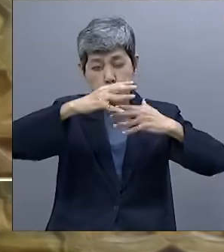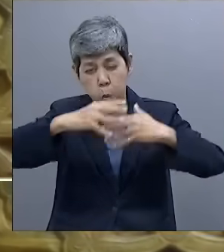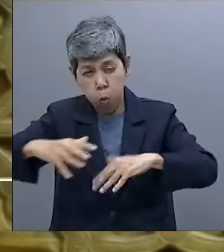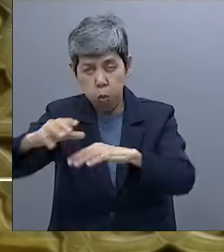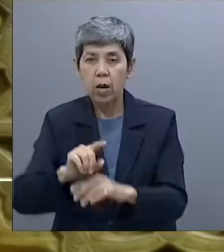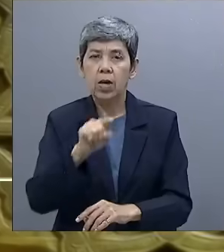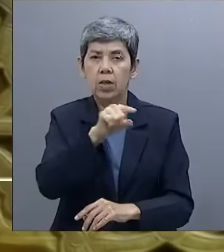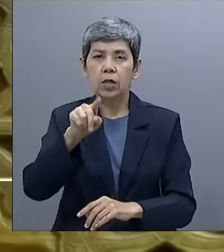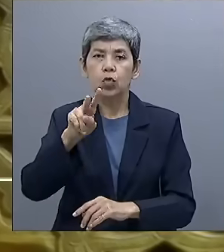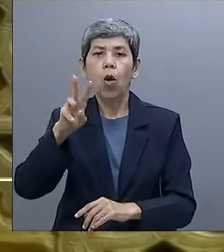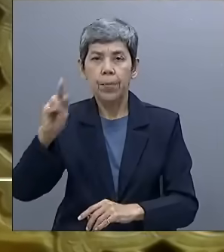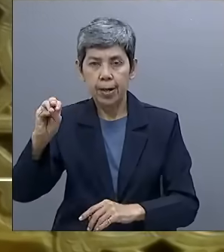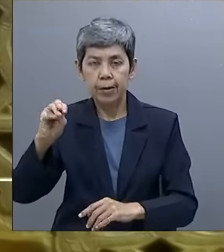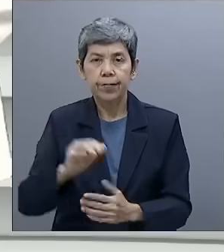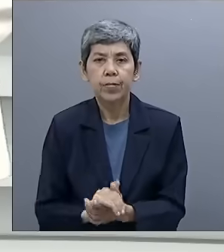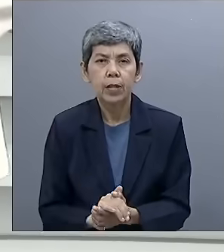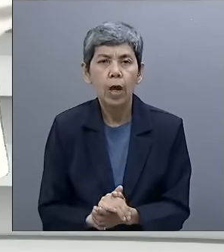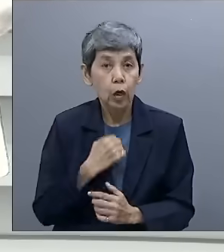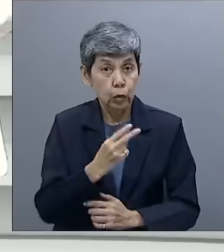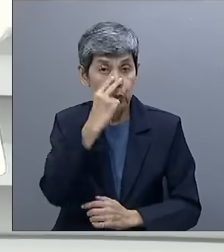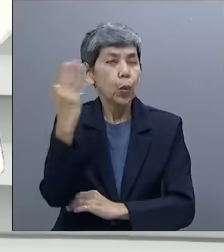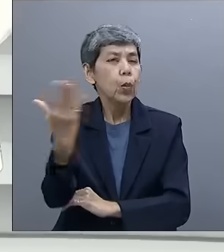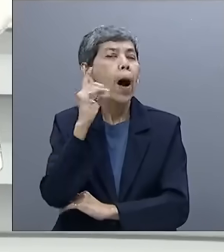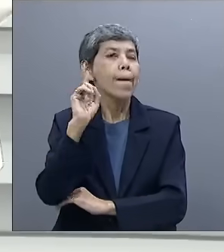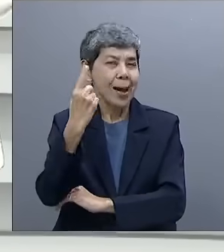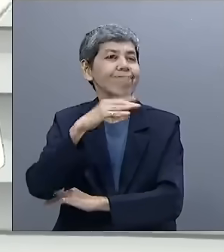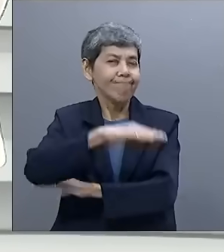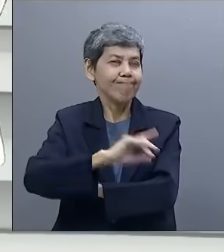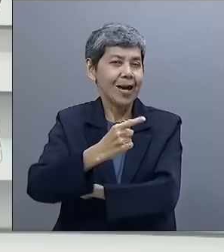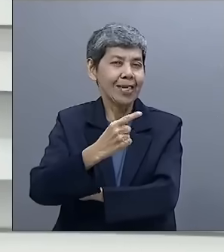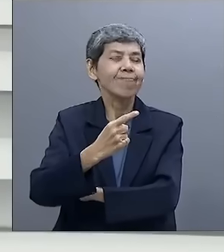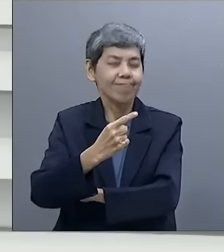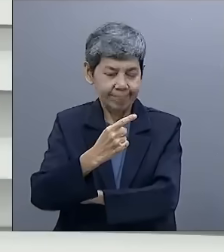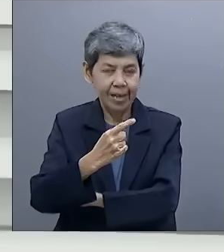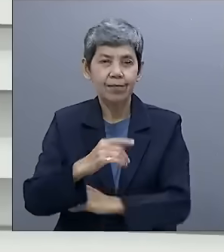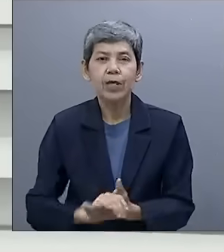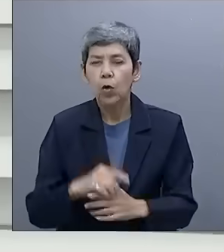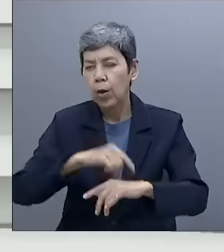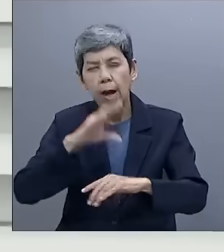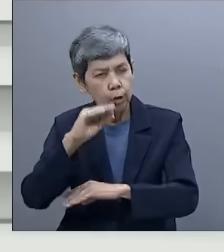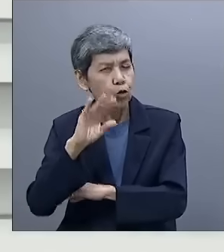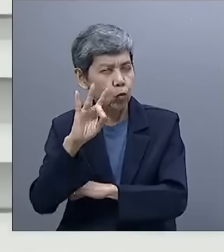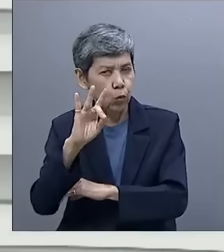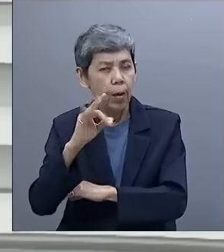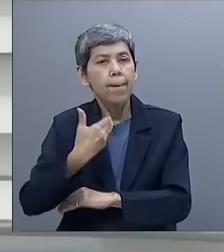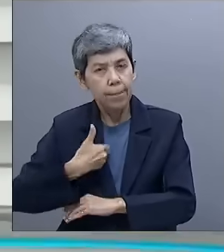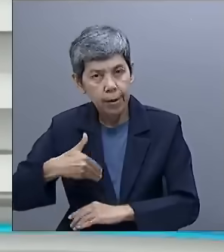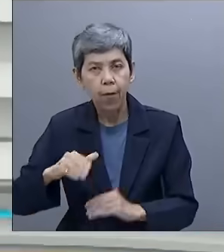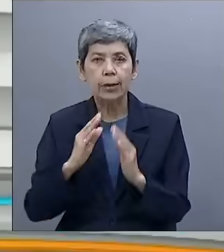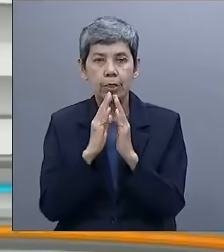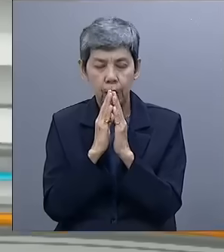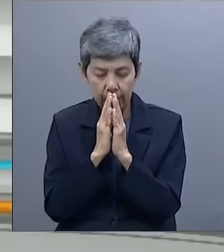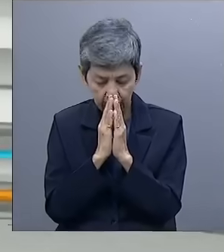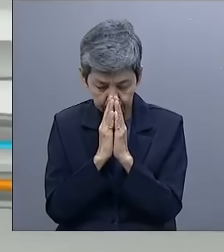คลื่นสูง 1-2 เมตรค่ะและกลับมาติดตามรายงานสภาพอากาศได้ใหม่ในช่วงข่าวค่ำมิติใหม่เวลาก่อน2ทุ่มสวัสดีค่ะ